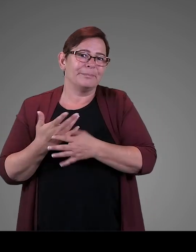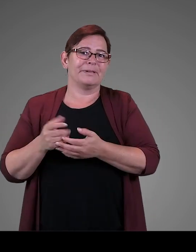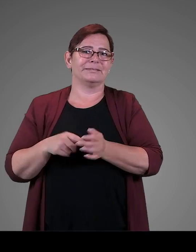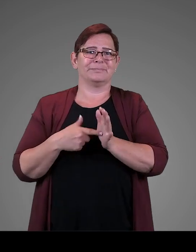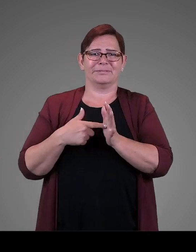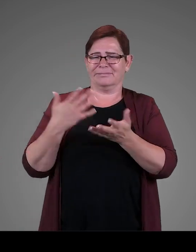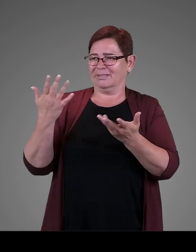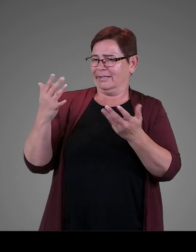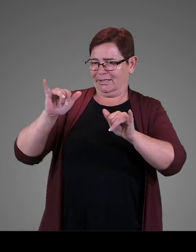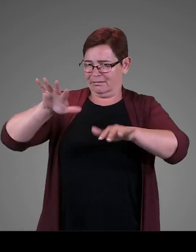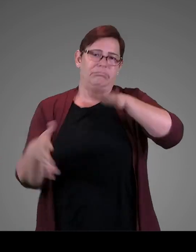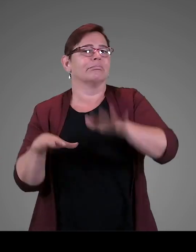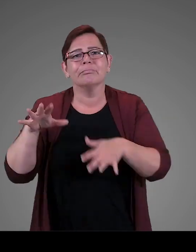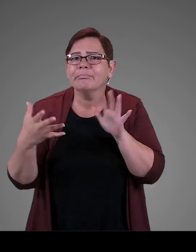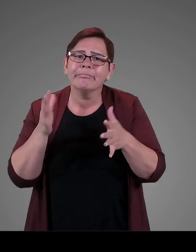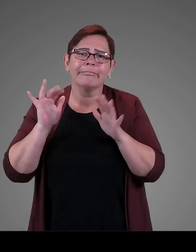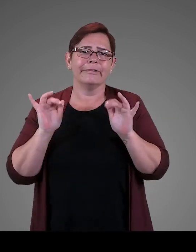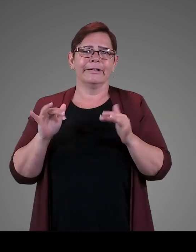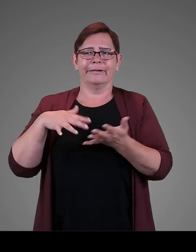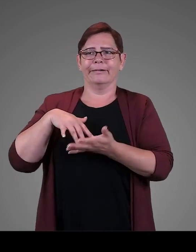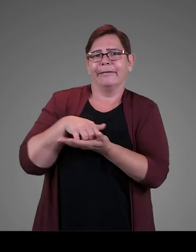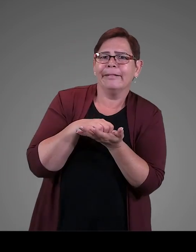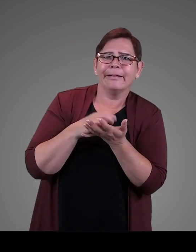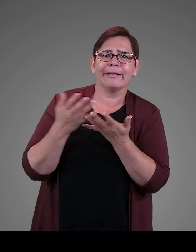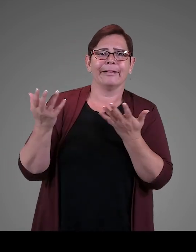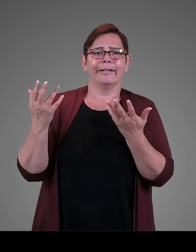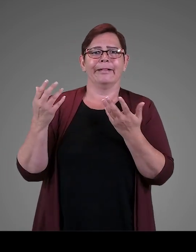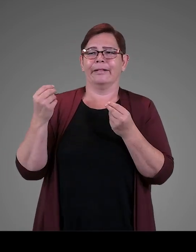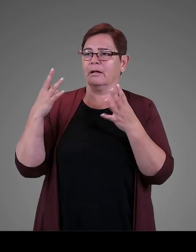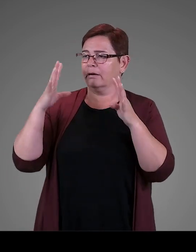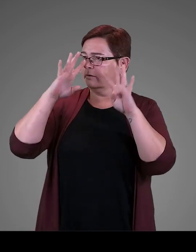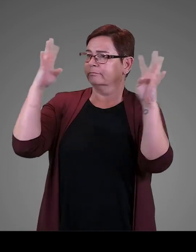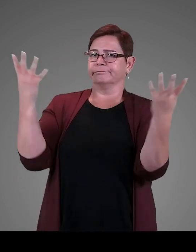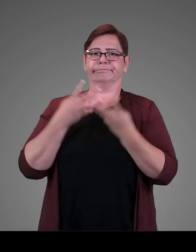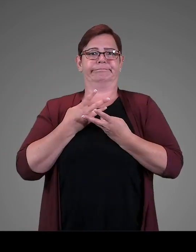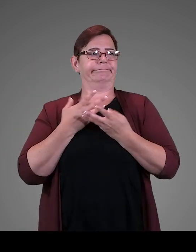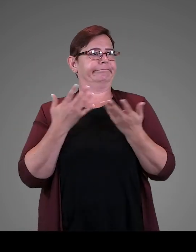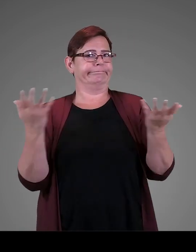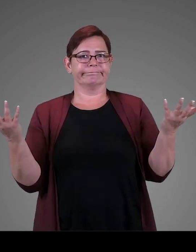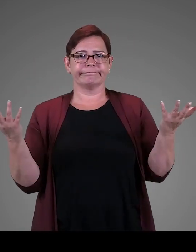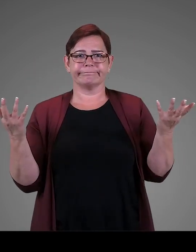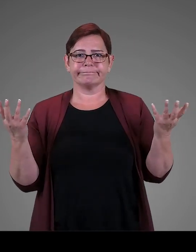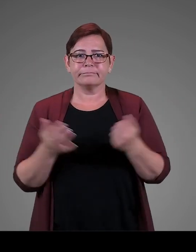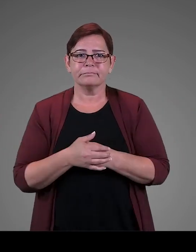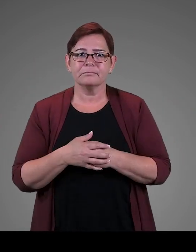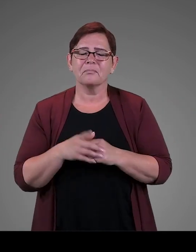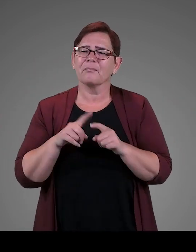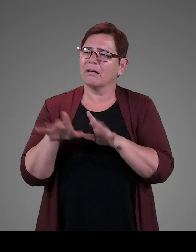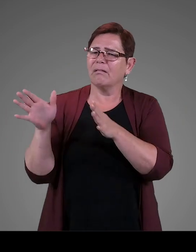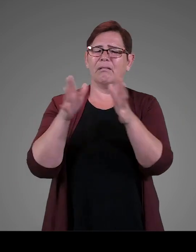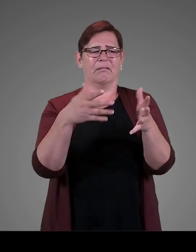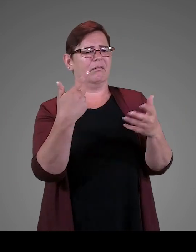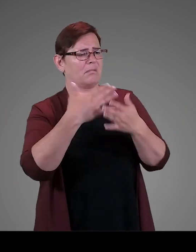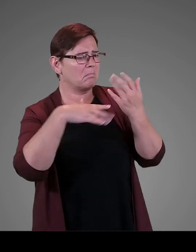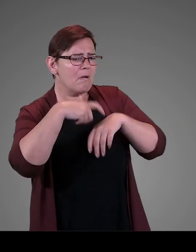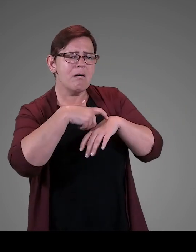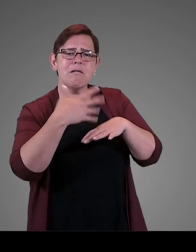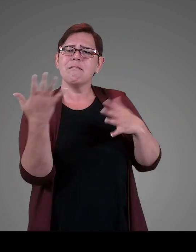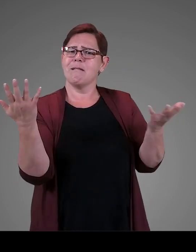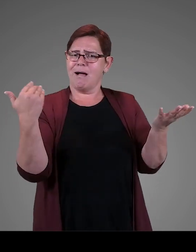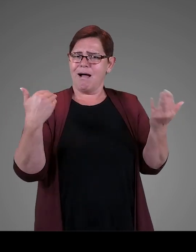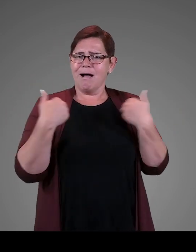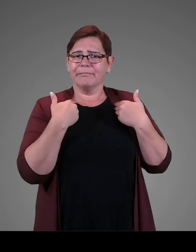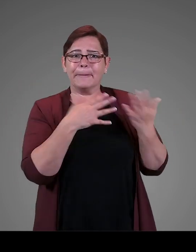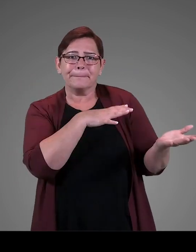bons moments dans des centres d'artistes, il y a des moins bons moments, il y a des moments où on est déstabilisé, fragilisé, où les CA changent, mais il y a